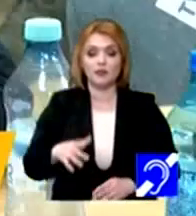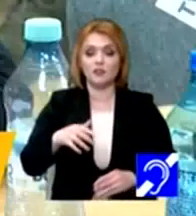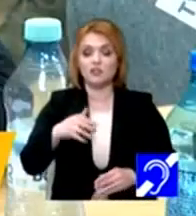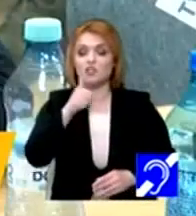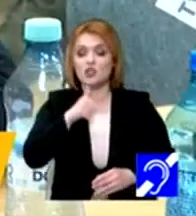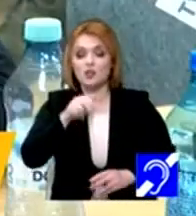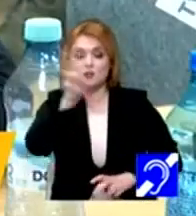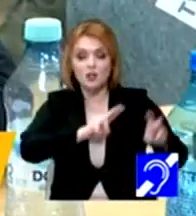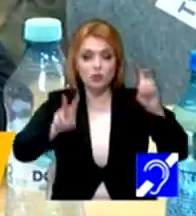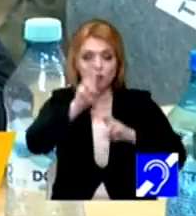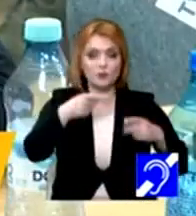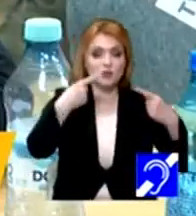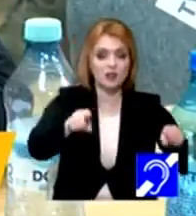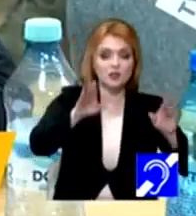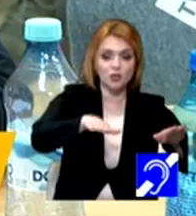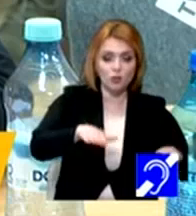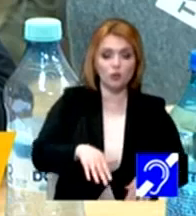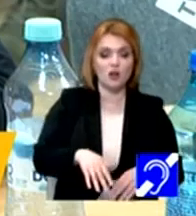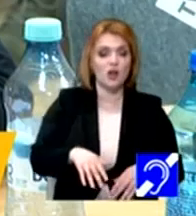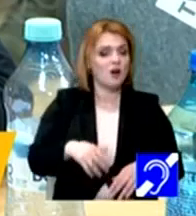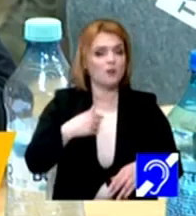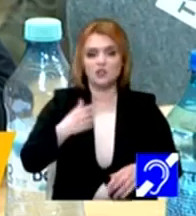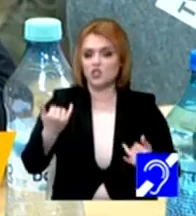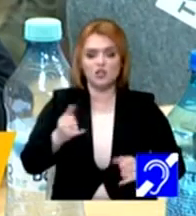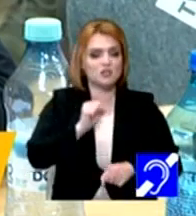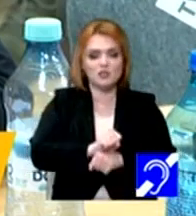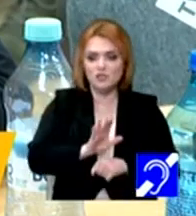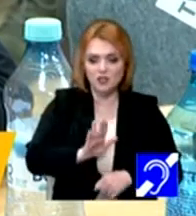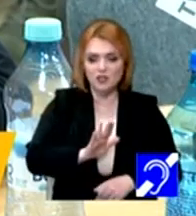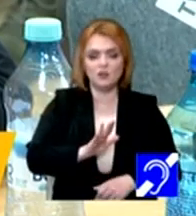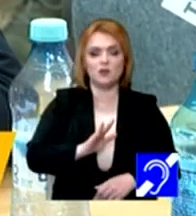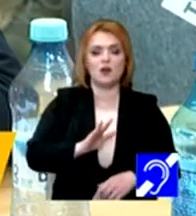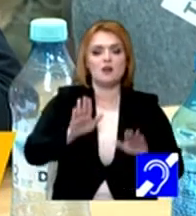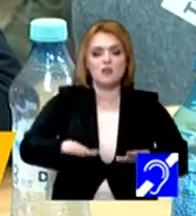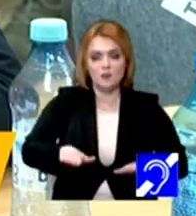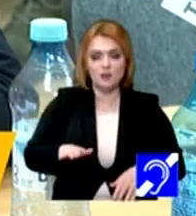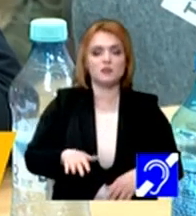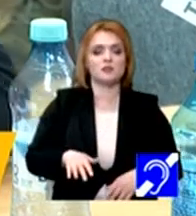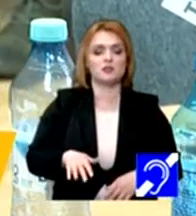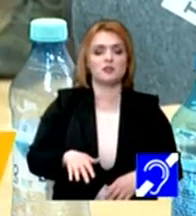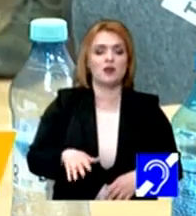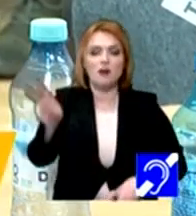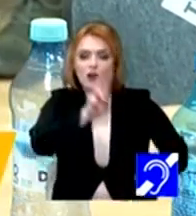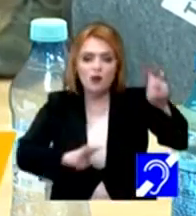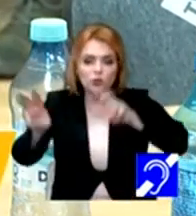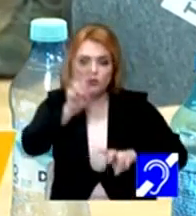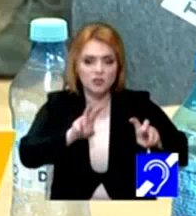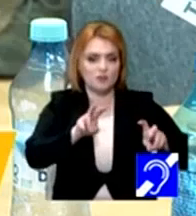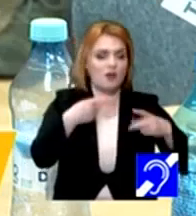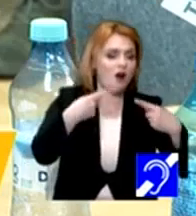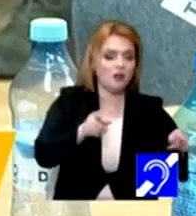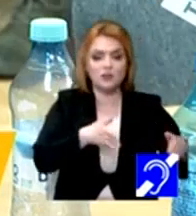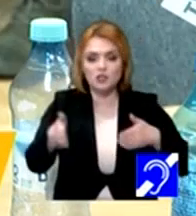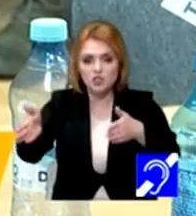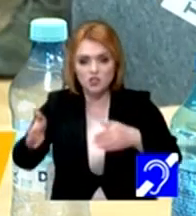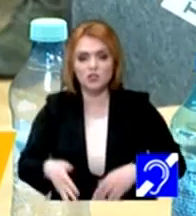clienți. Nu stăm pe loc, deci reacționăm rapid la toate lucrurile. O să informez conducerea